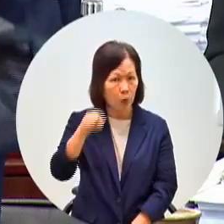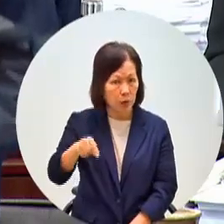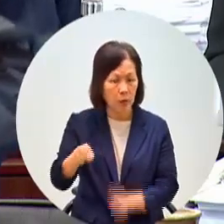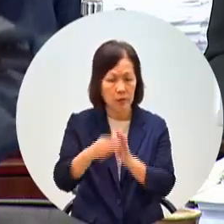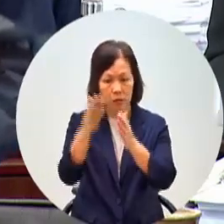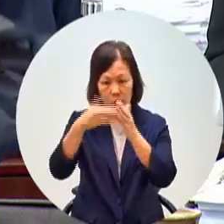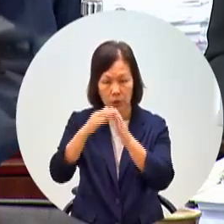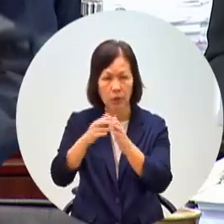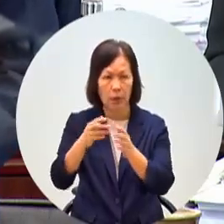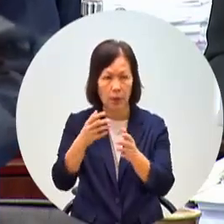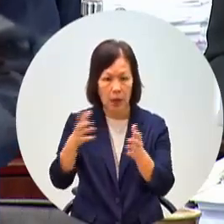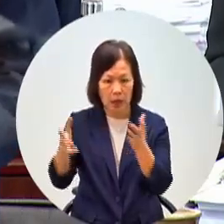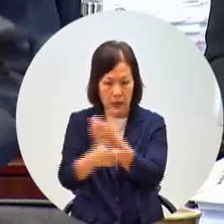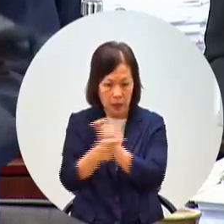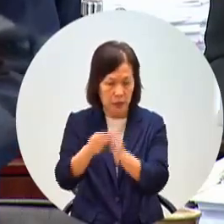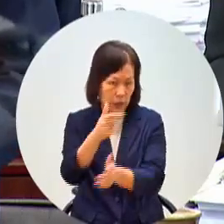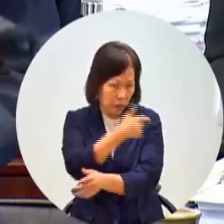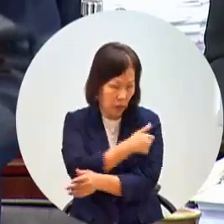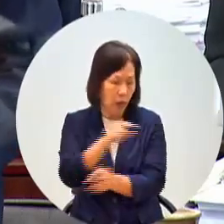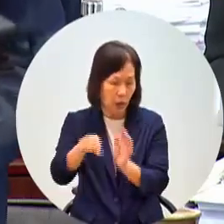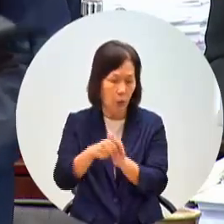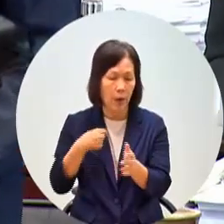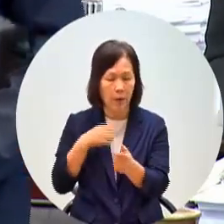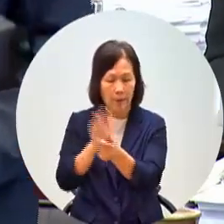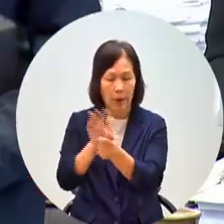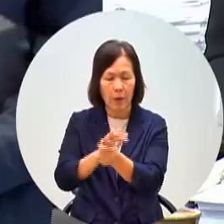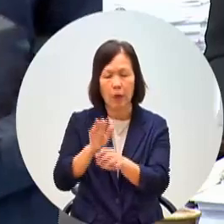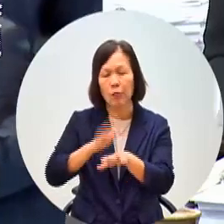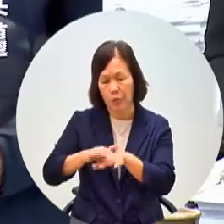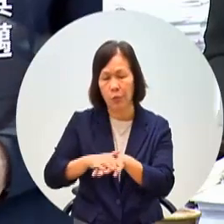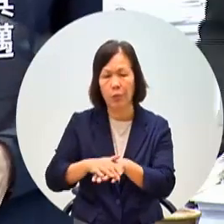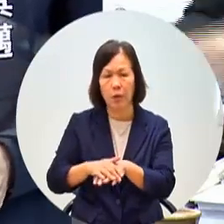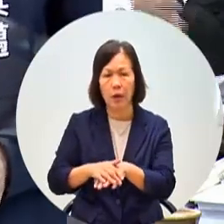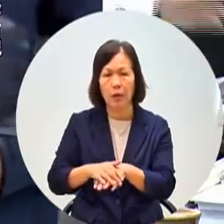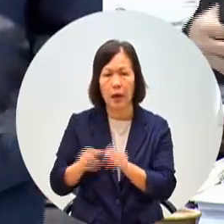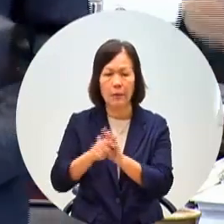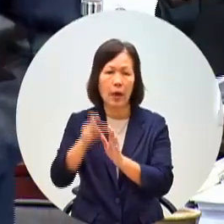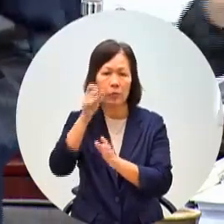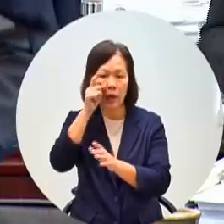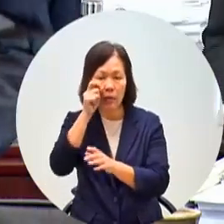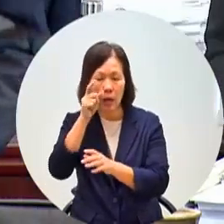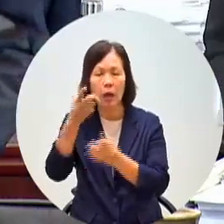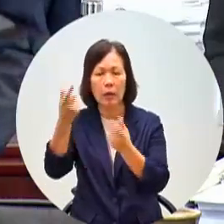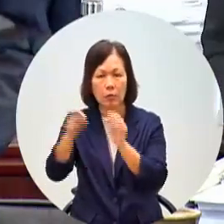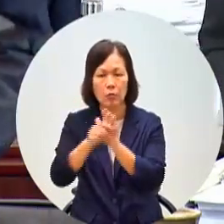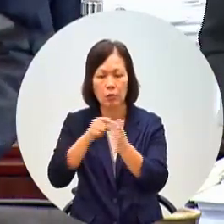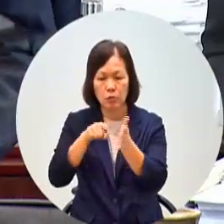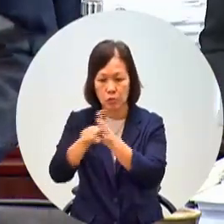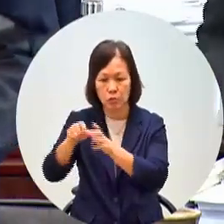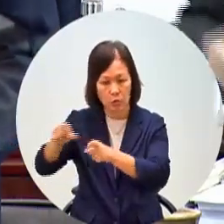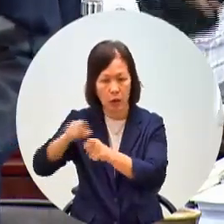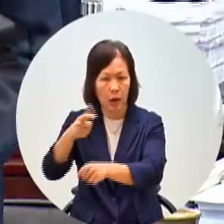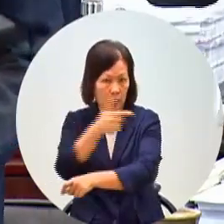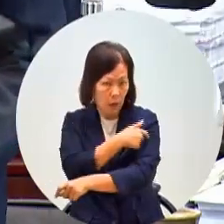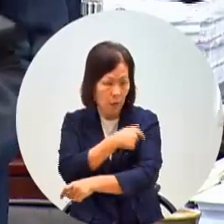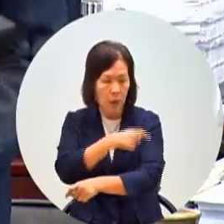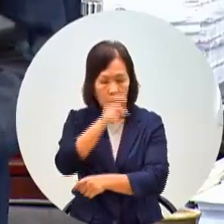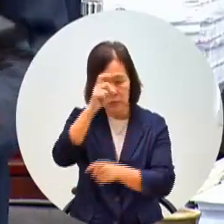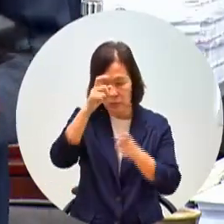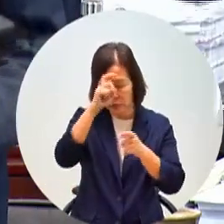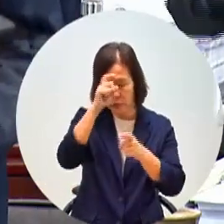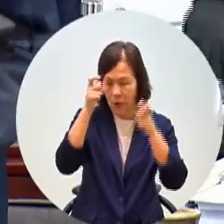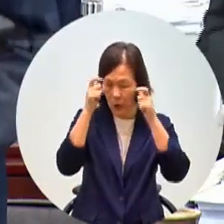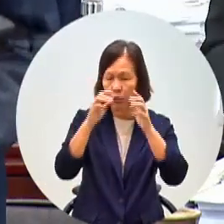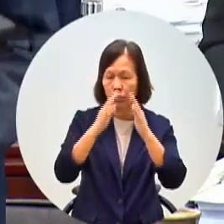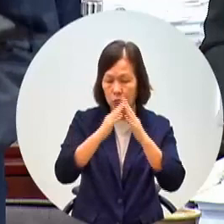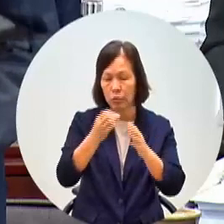学校就统一施打，我们来施打这个没有问题。 好不好？尽量， 好，谢谢。 因为台南都已经在专案施打了，希望高雄也能做， 谢谢， 好不好？ 但